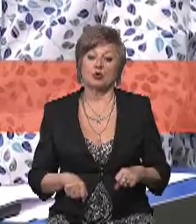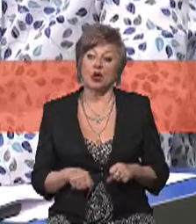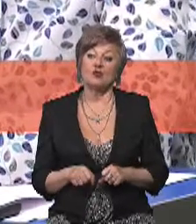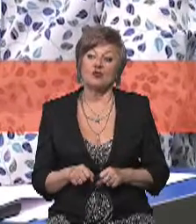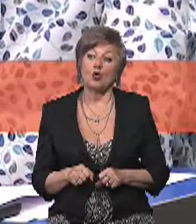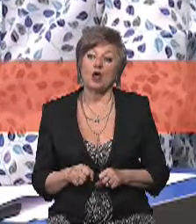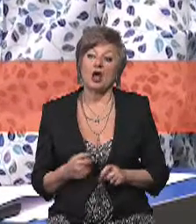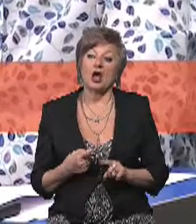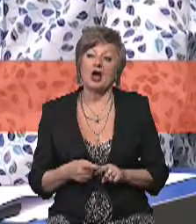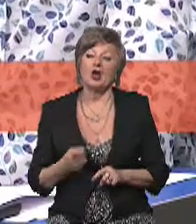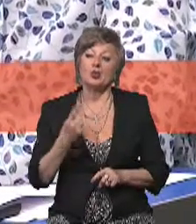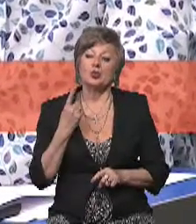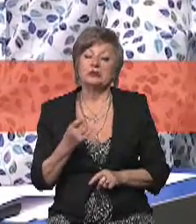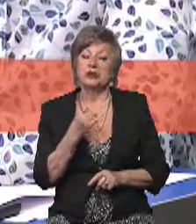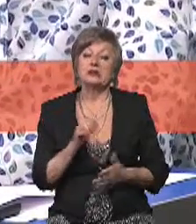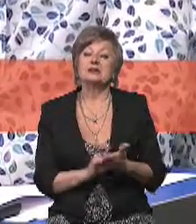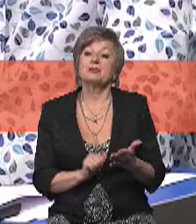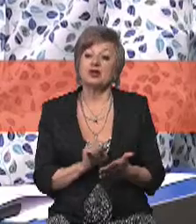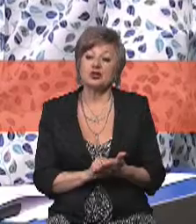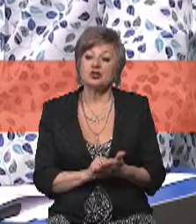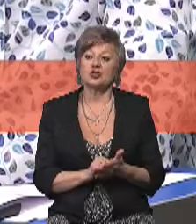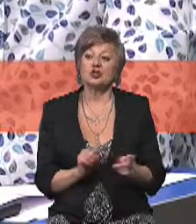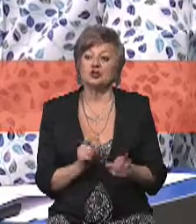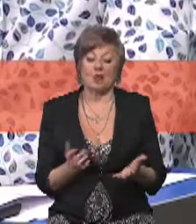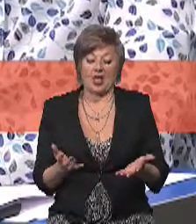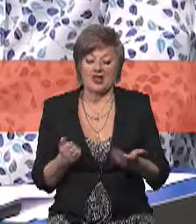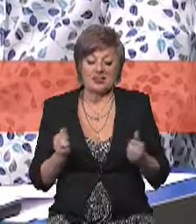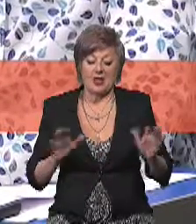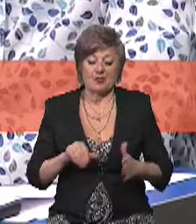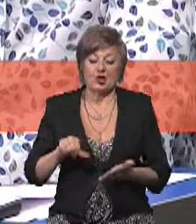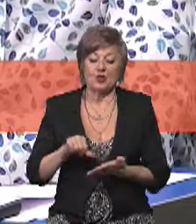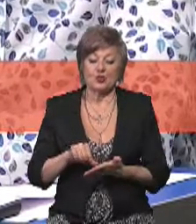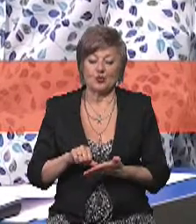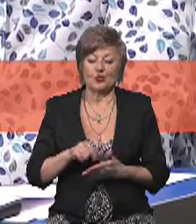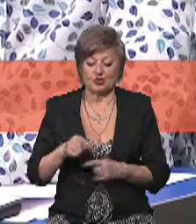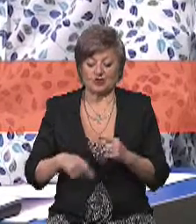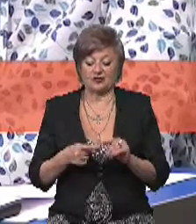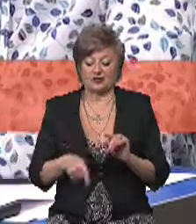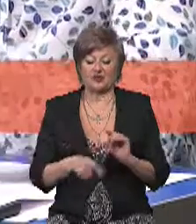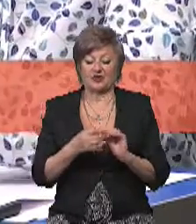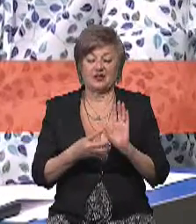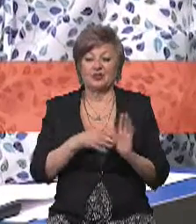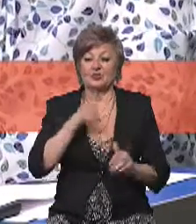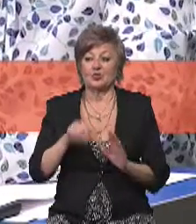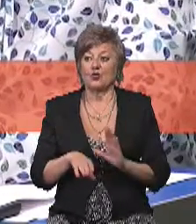визнати. Тому і це одна, це одна із причин, чому я не брав участь у виборах 19. Я про це ще запитаю, але вже напрошується про